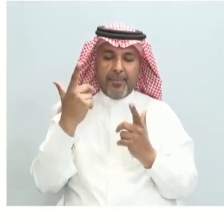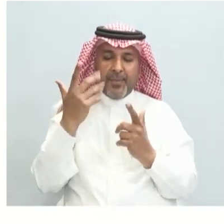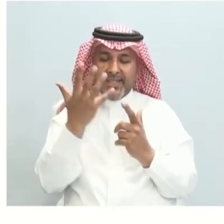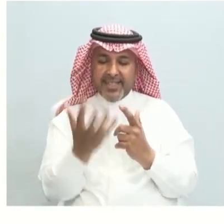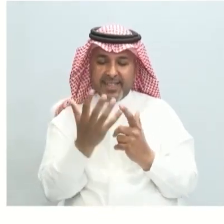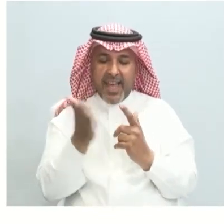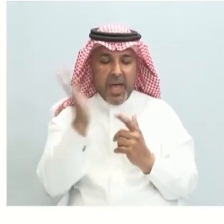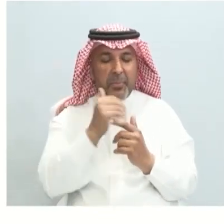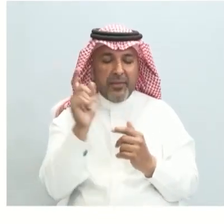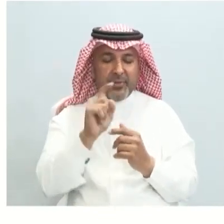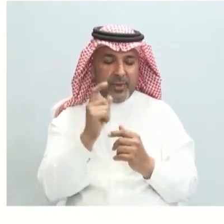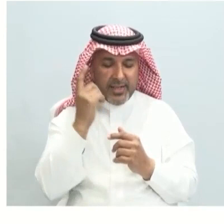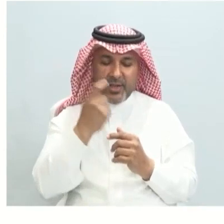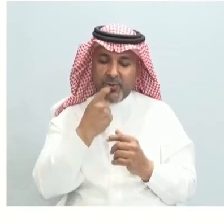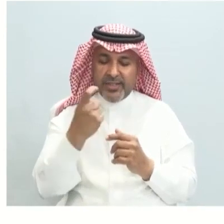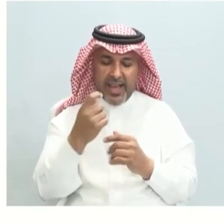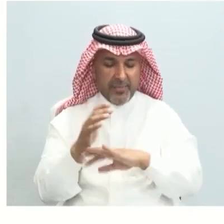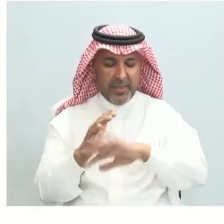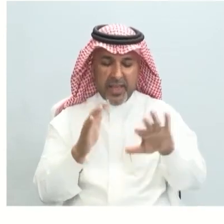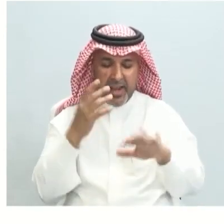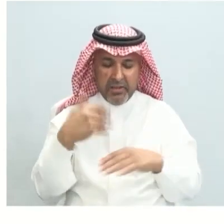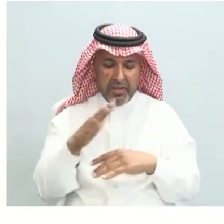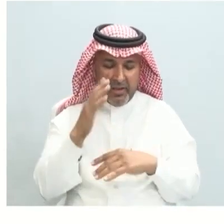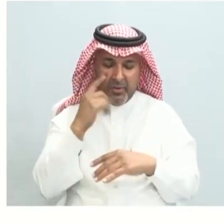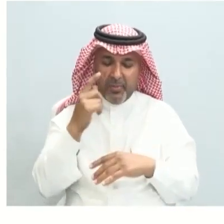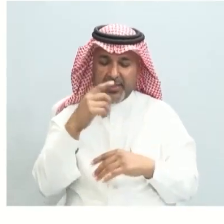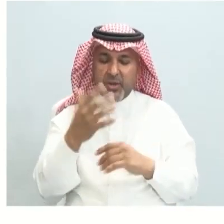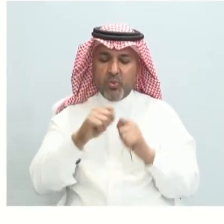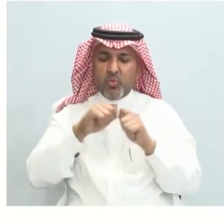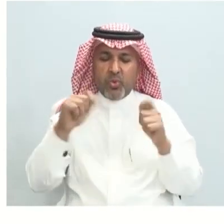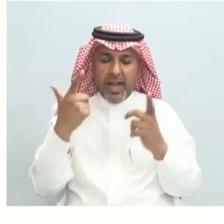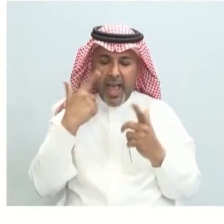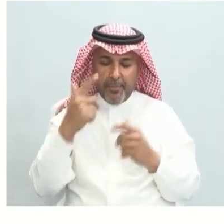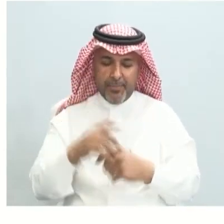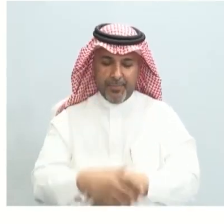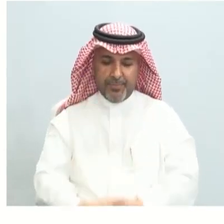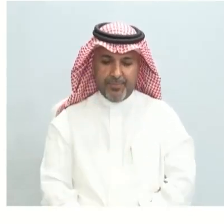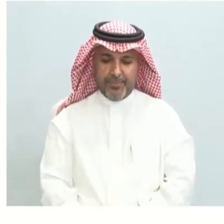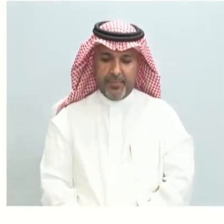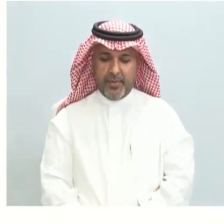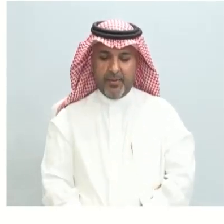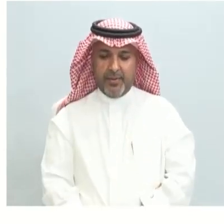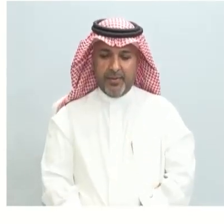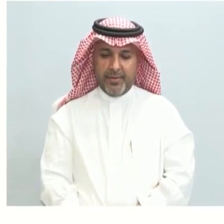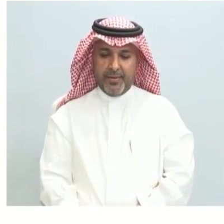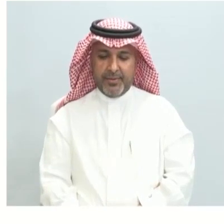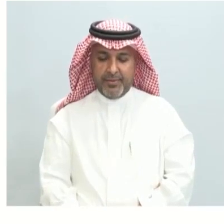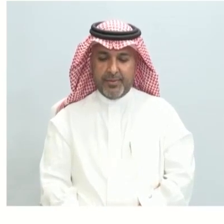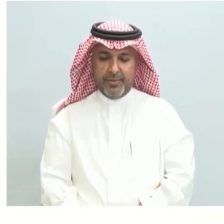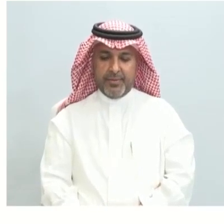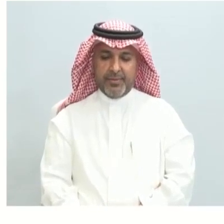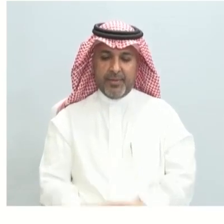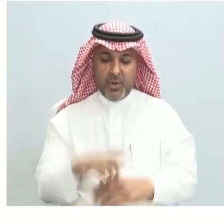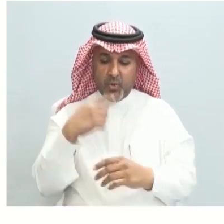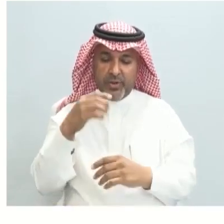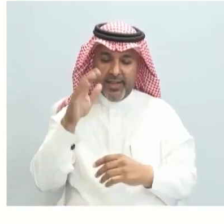يمكن أنك تحسب السعة هنا, فالسعة غير معرفة, فبالتالي راح نقول هنا أن السعة غير معرفة, دائماً السعة